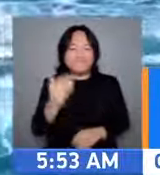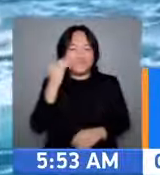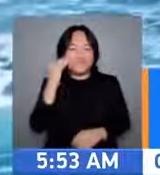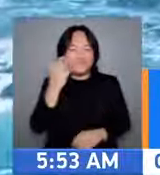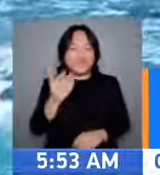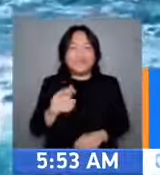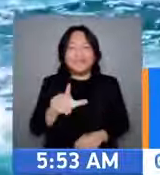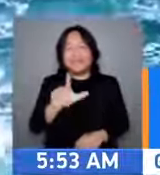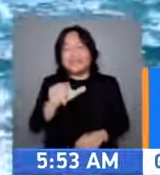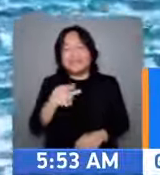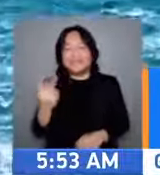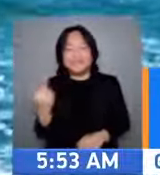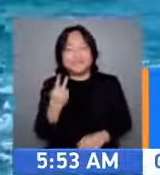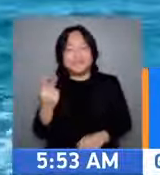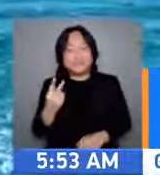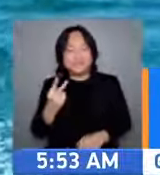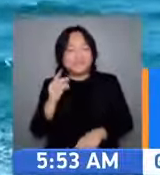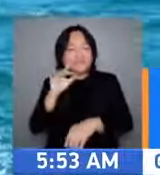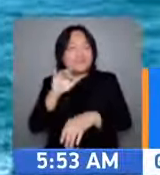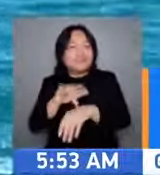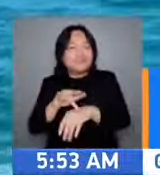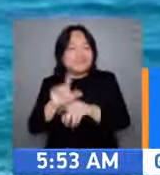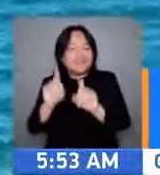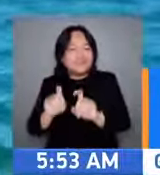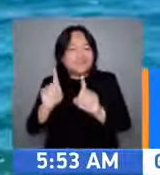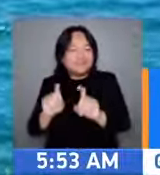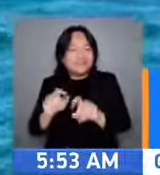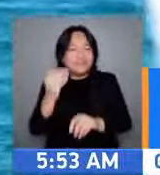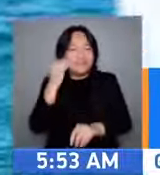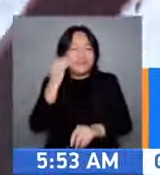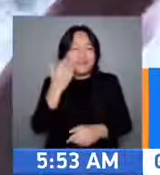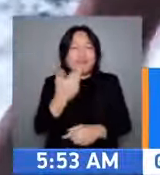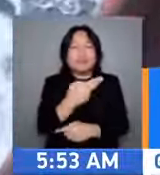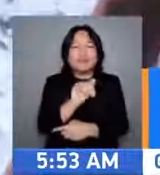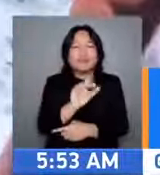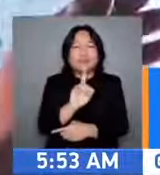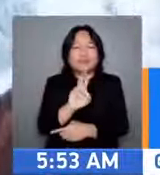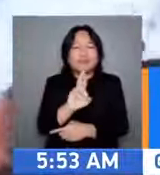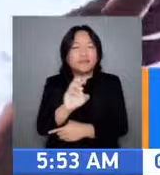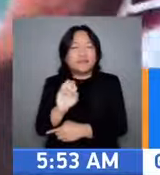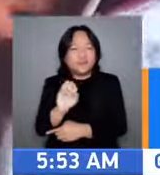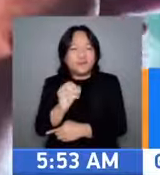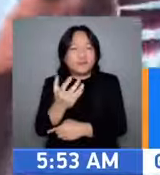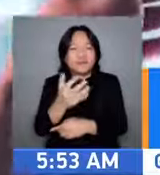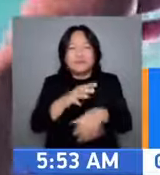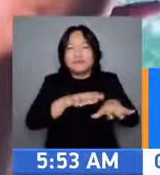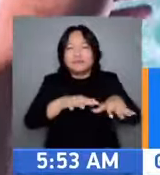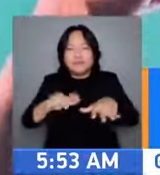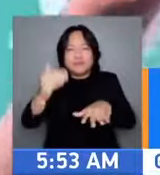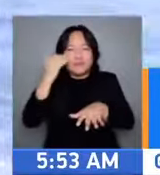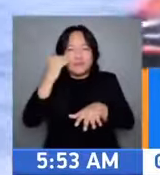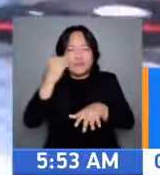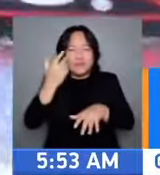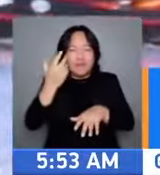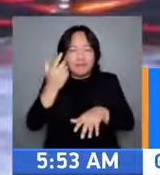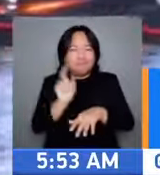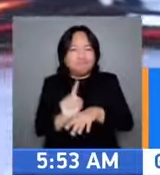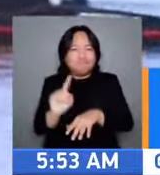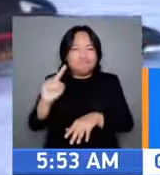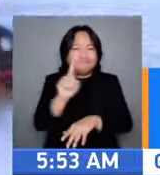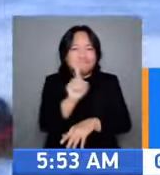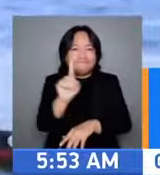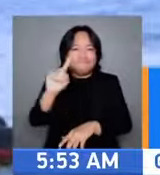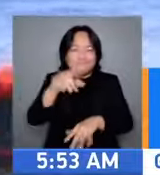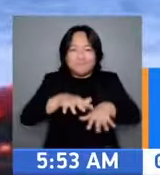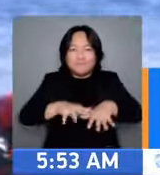Saka ng isang hydro flighting device na tinatawag na flyboard. Para tayong si Iron Man later, yes. No? Pero